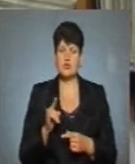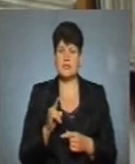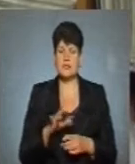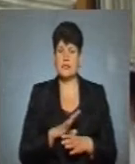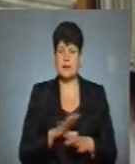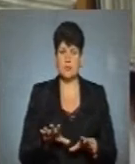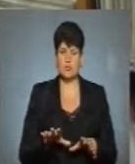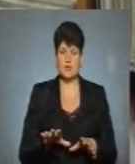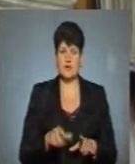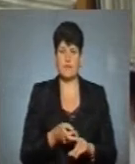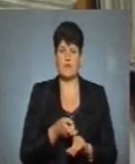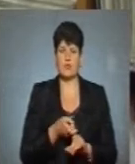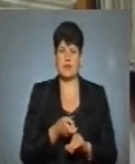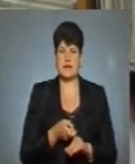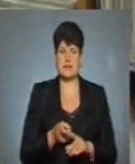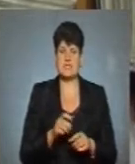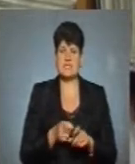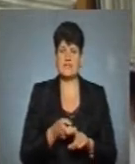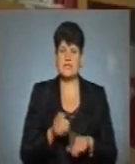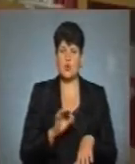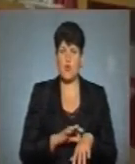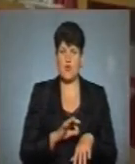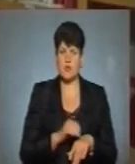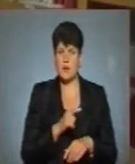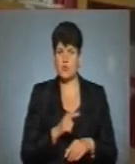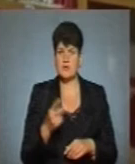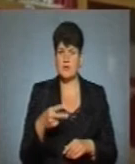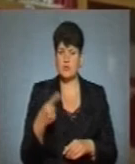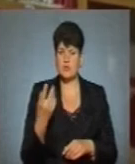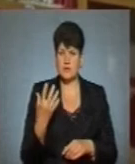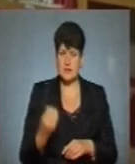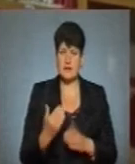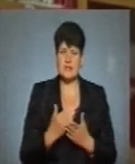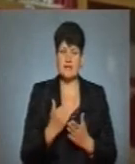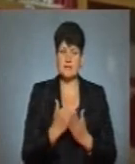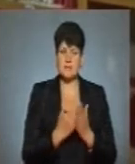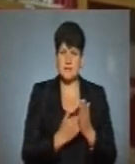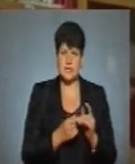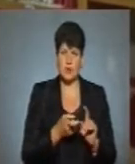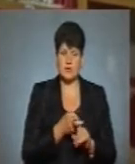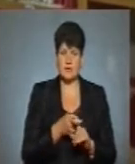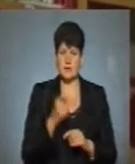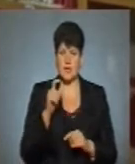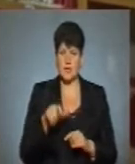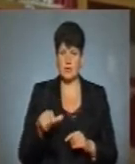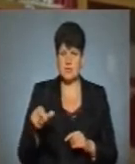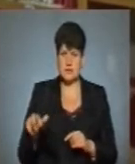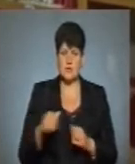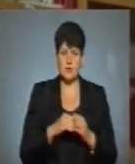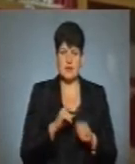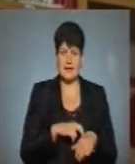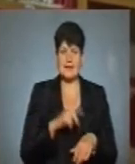контакті з інфекційними хворими на протязі 21 дня. Є списки контактних осіб, і кожен лікар